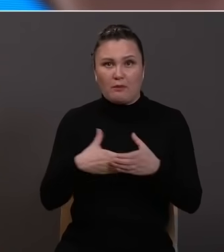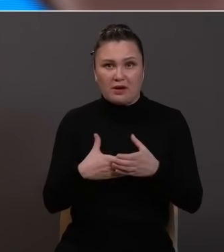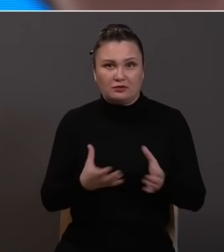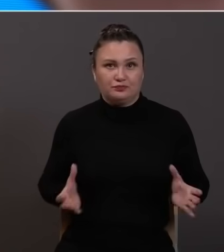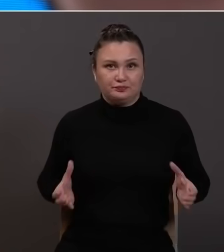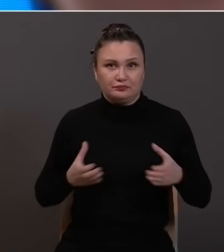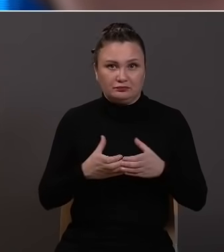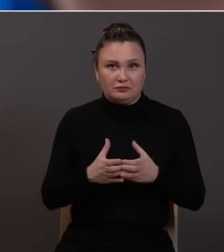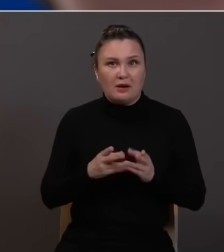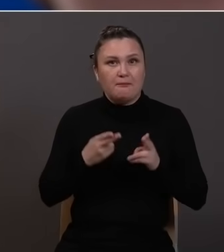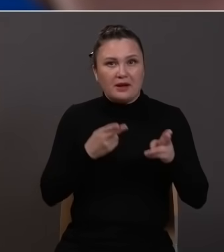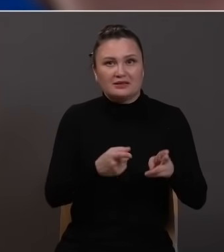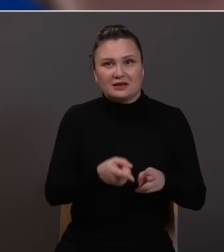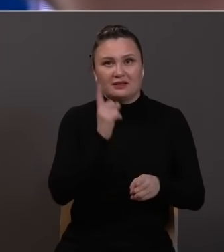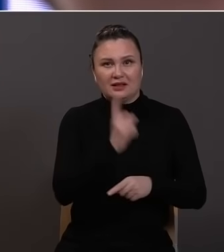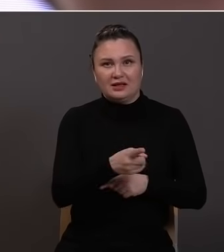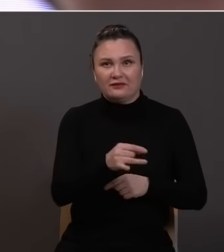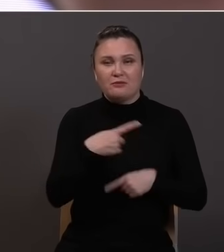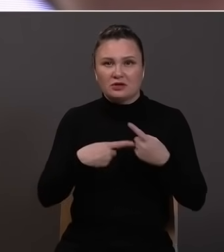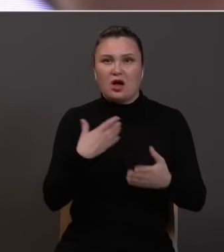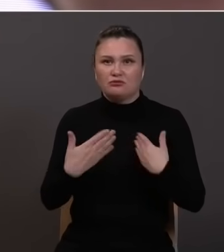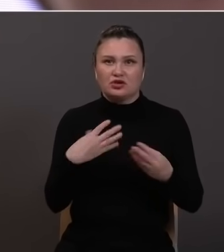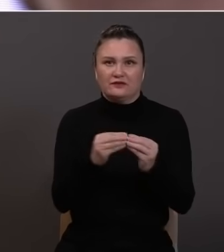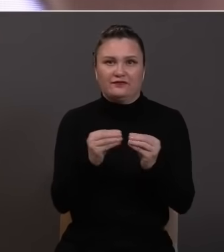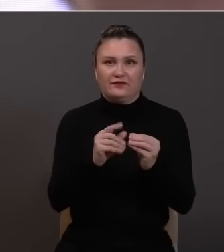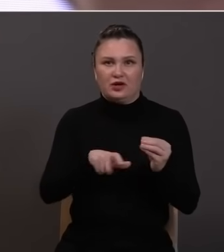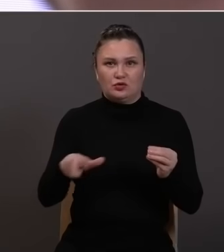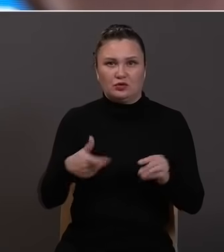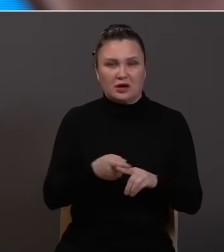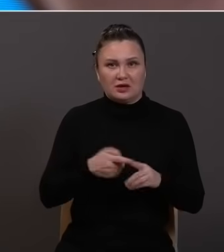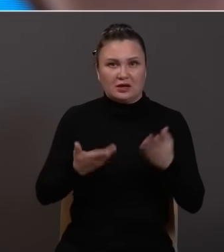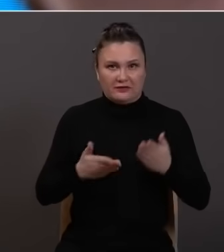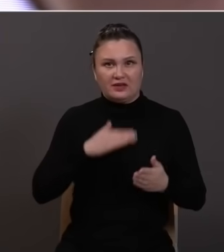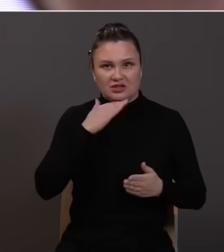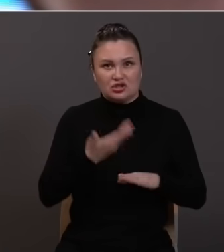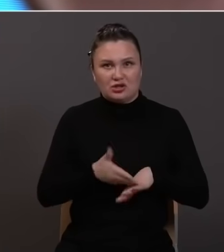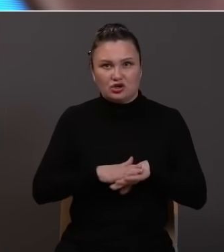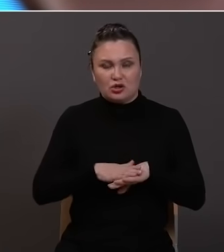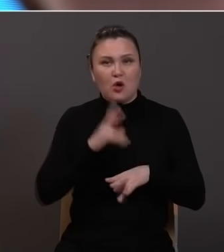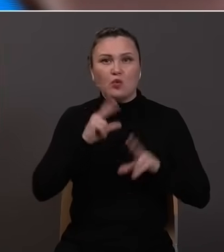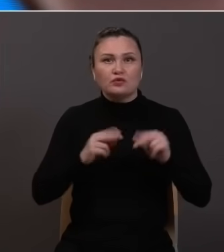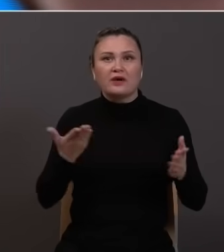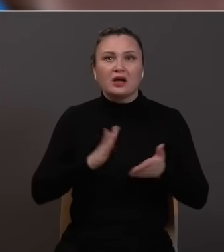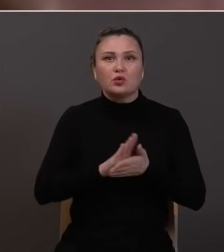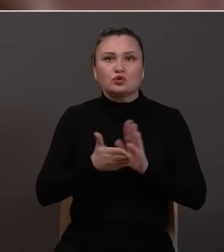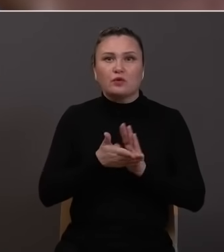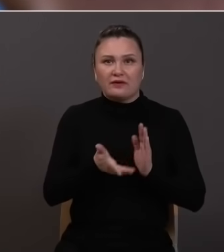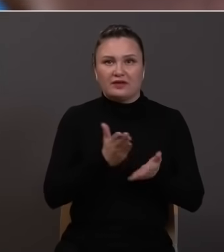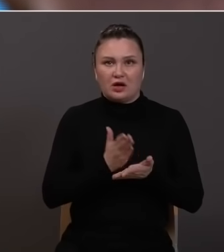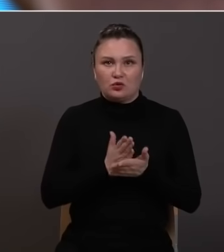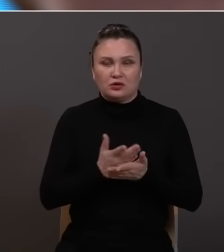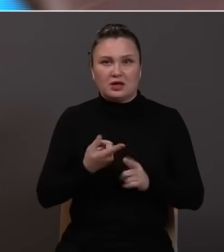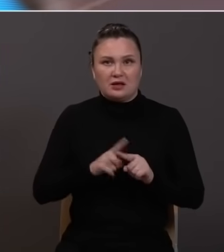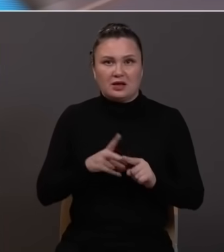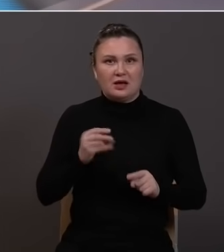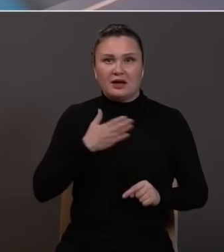длинная, и вот вы постоянно общаетесь с одними и теми же людьми. Да. Это же, наверное, достаточно тяжело, учитывая, в каких условиях вы находитесь. То есть